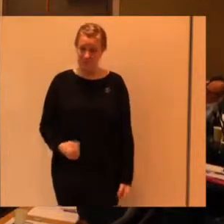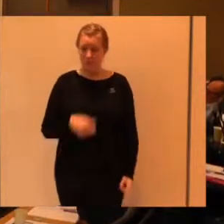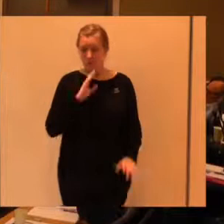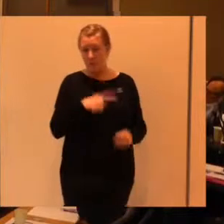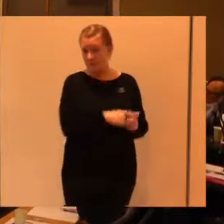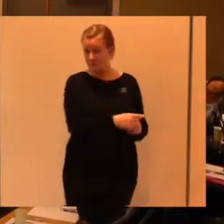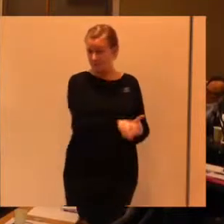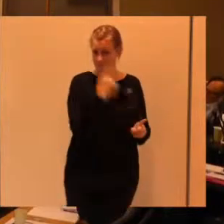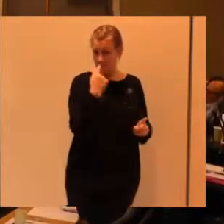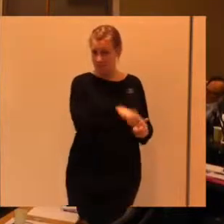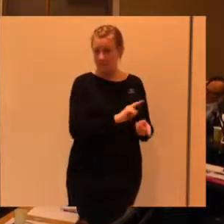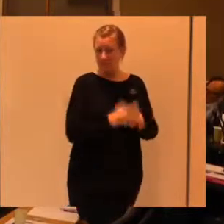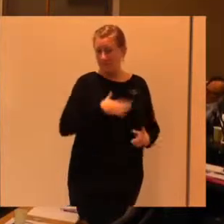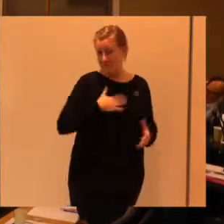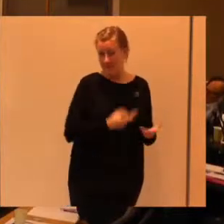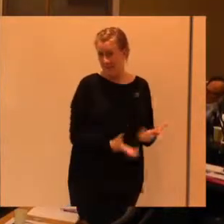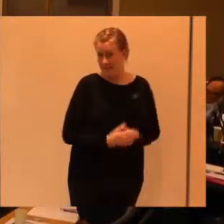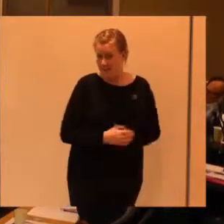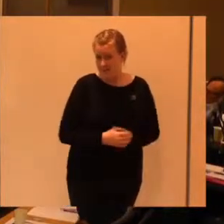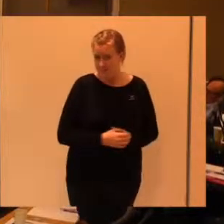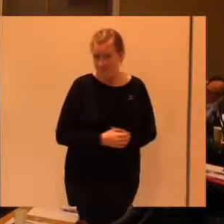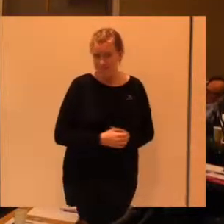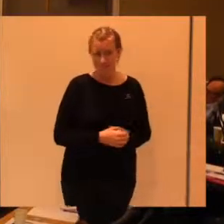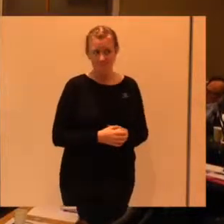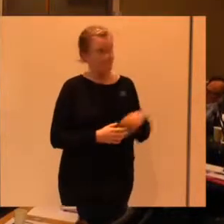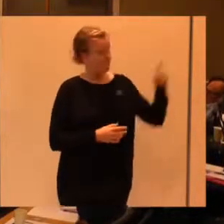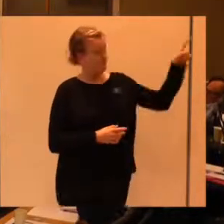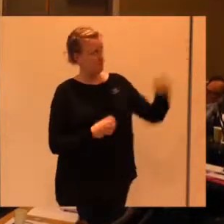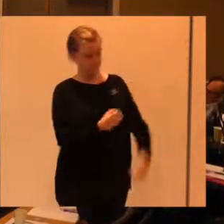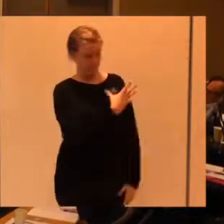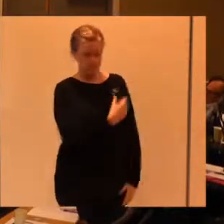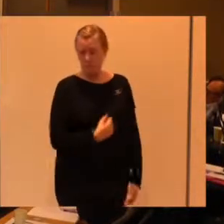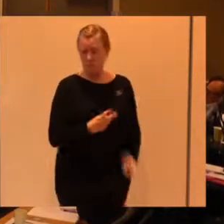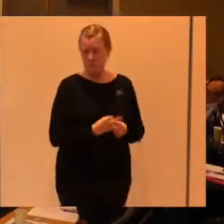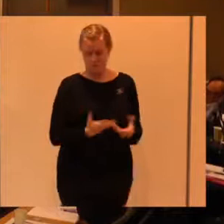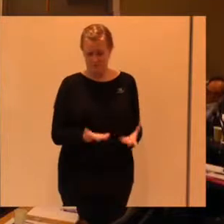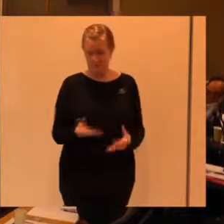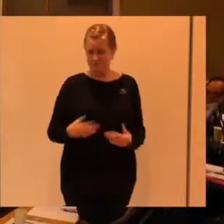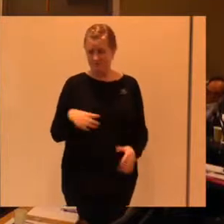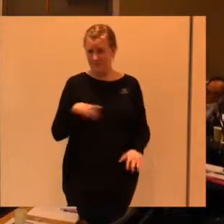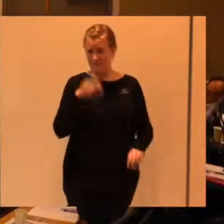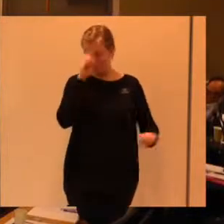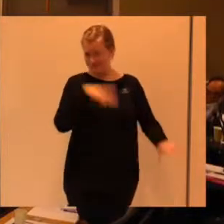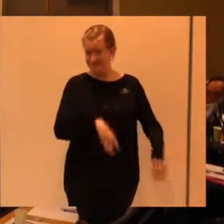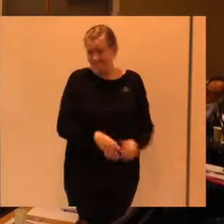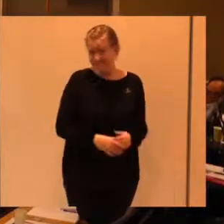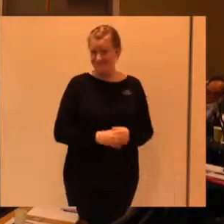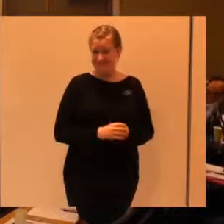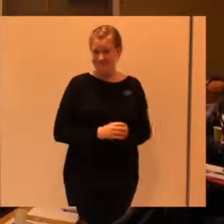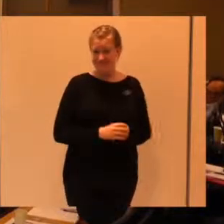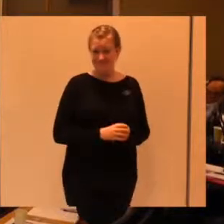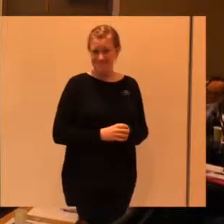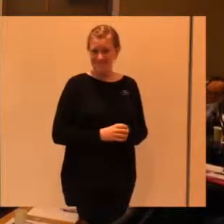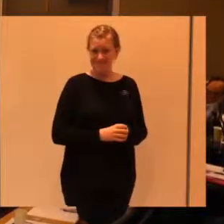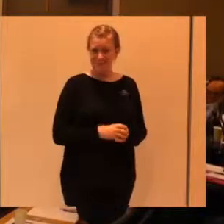Men här kan man ha svårt att se någon som skulle bli direkt ledsen om jag kunde göra på det här viset. Så man märker alltså upp eller